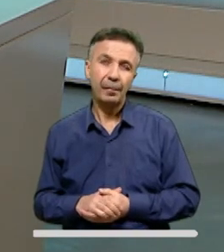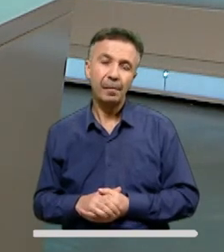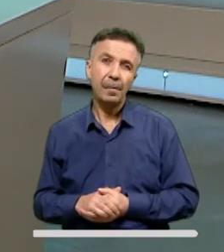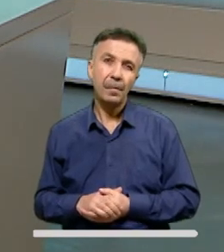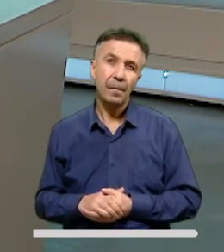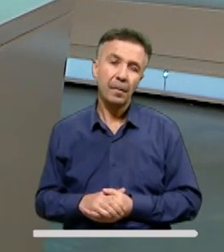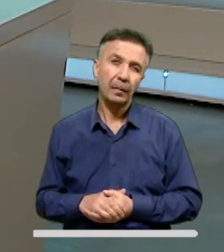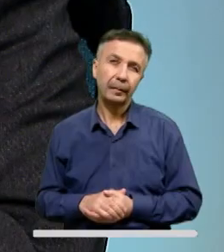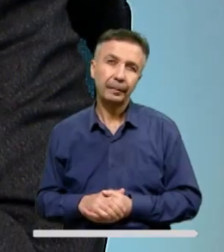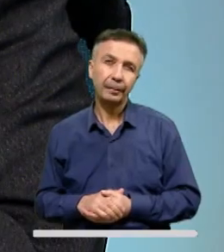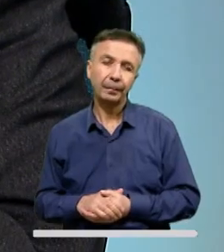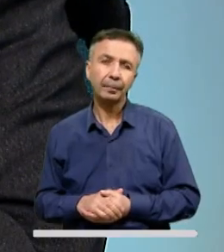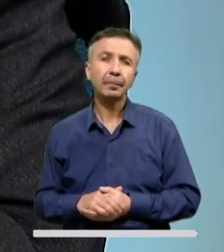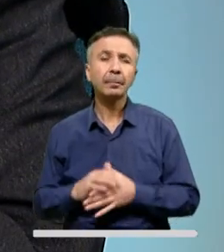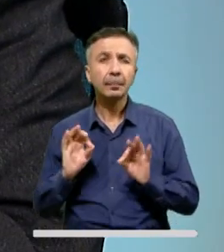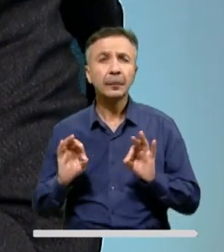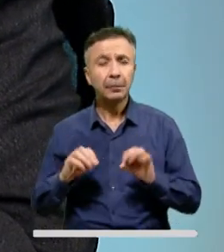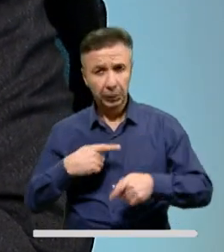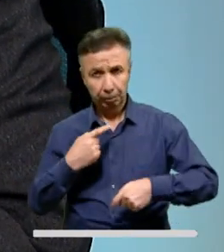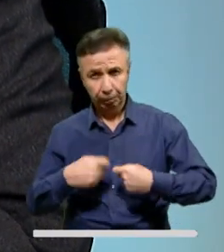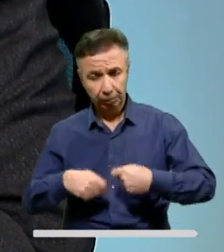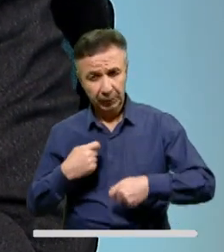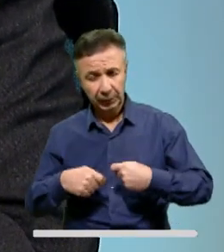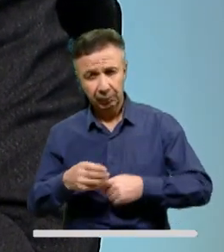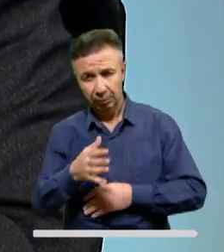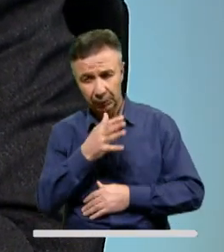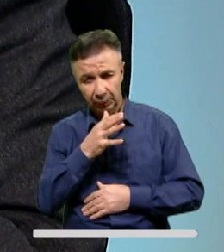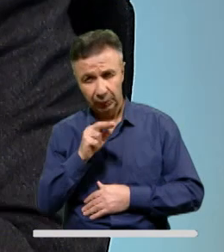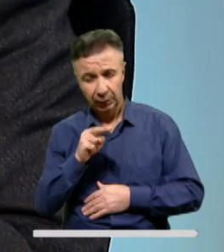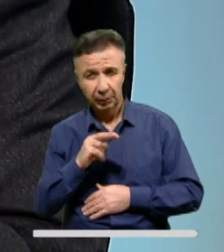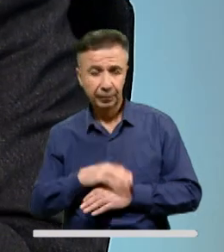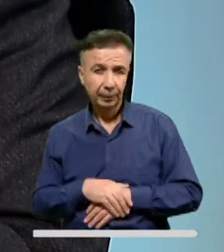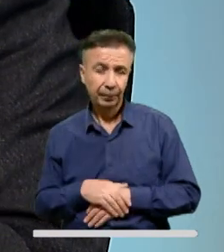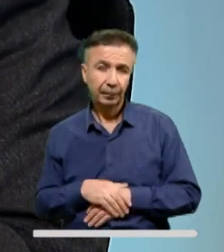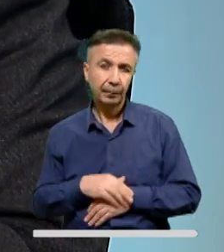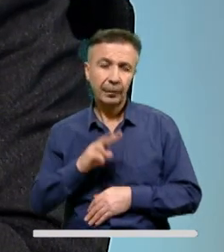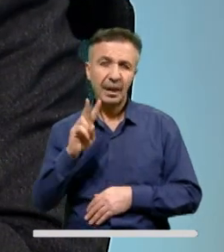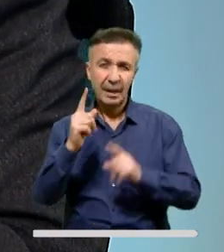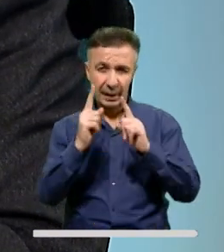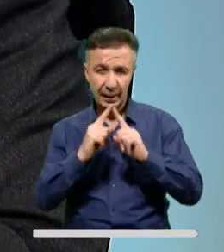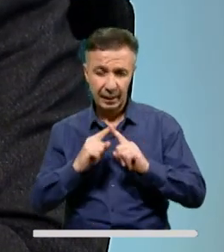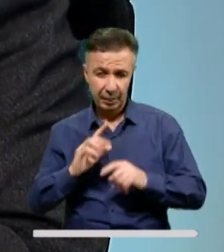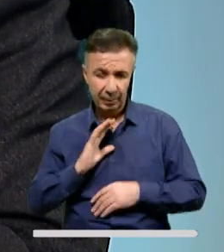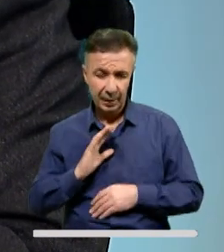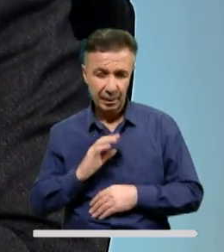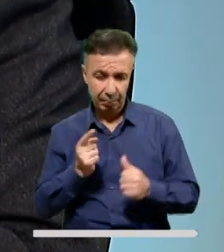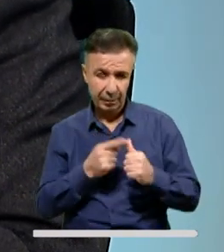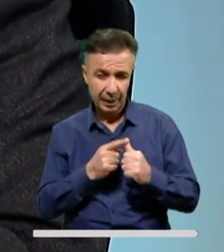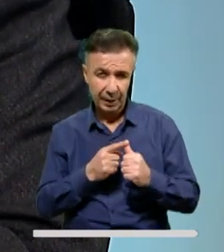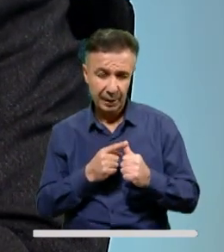hocam? Şimdi bankaların malum haliniz iki hesabı var genel olarak.